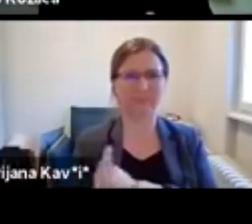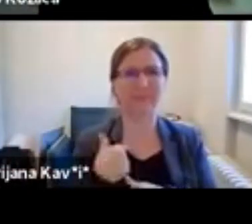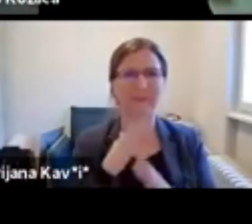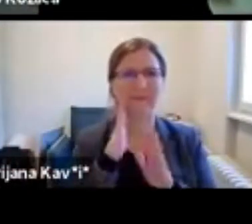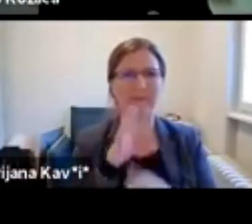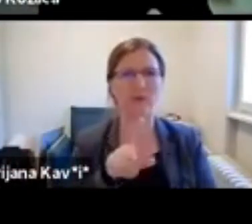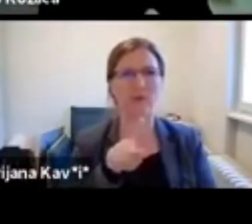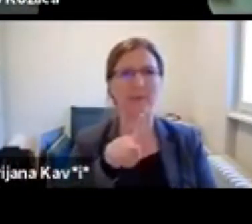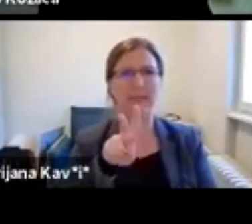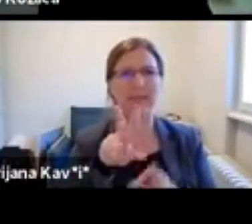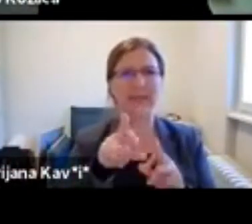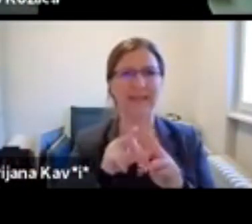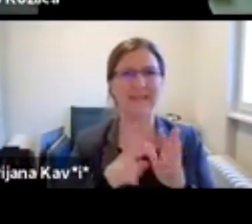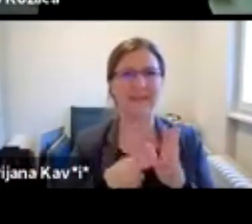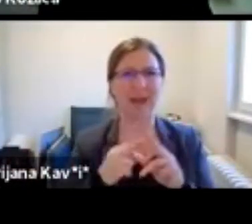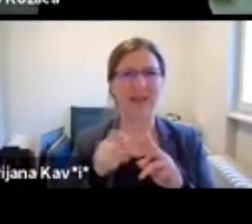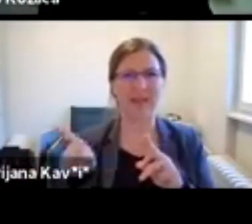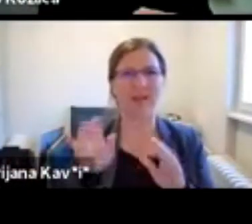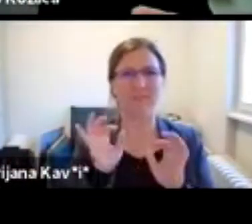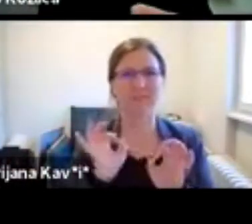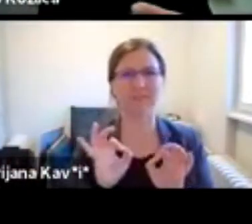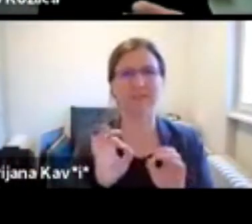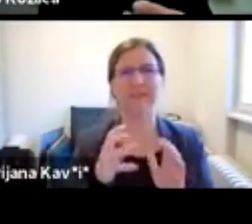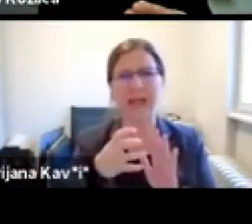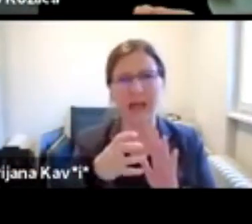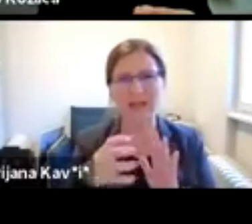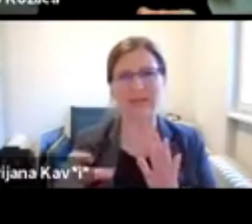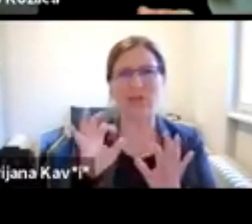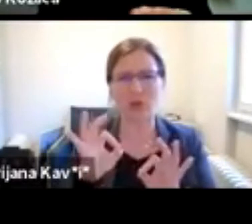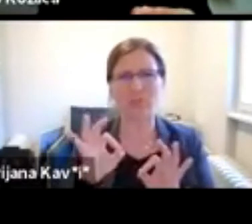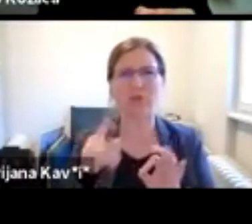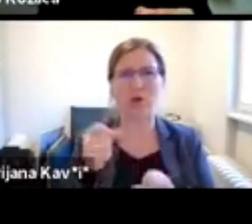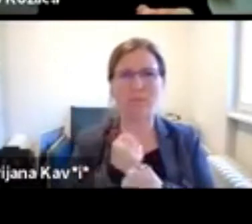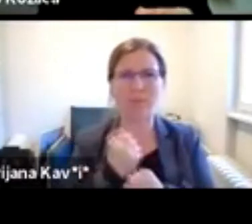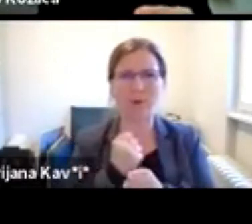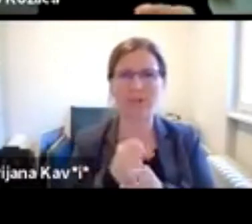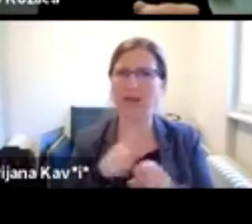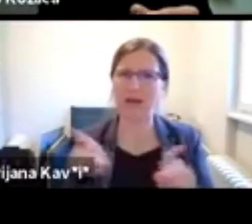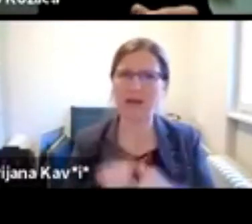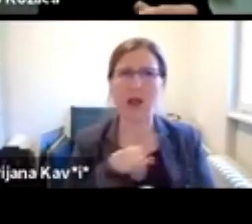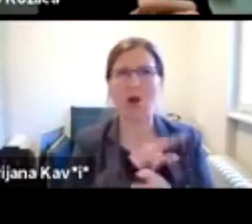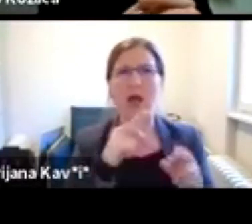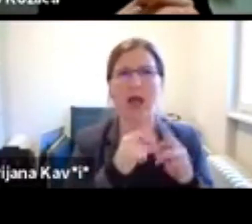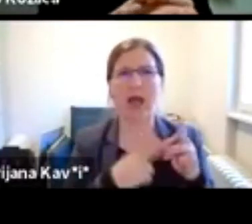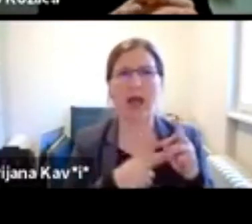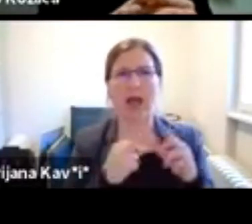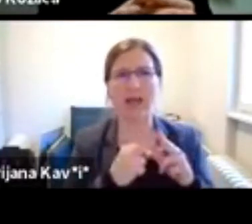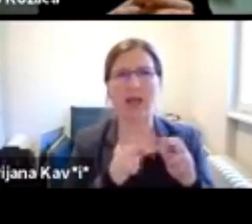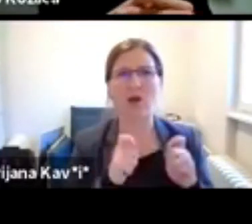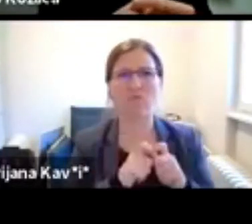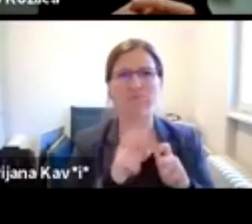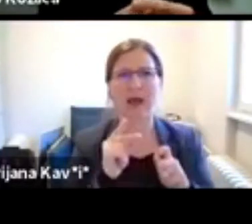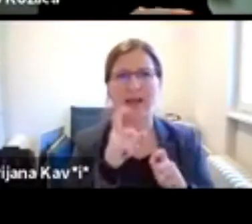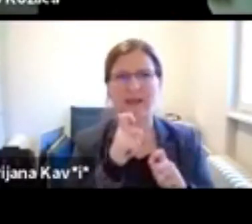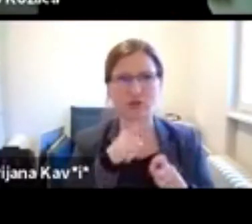nastaviti dobro raditi posao rukovoditeljice ove službe, kao i Ana Barić, koja je postala